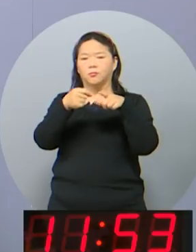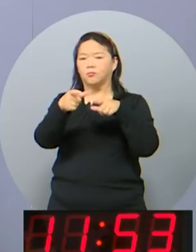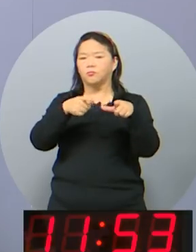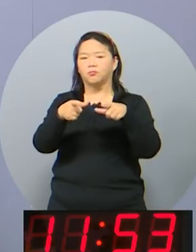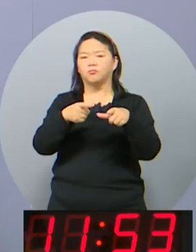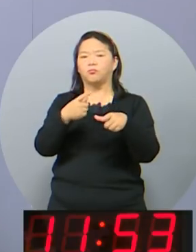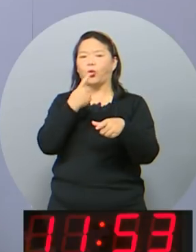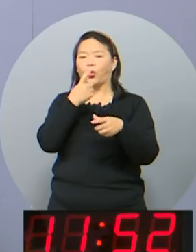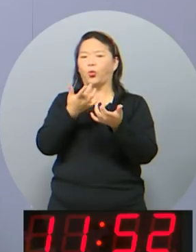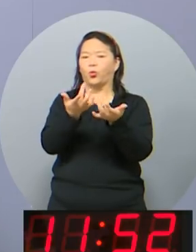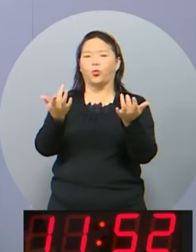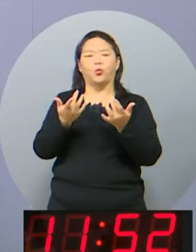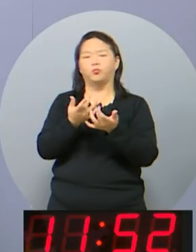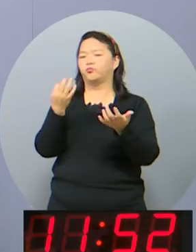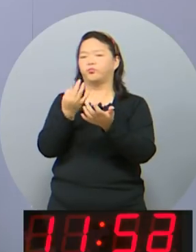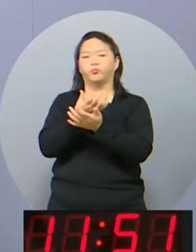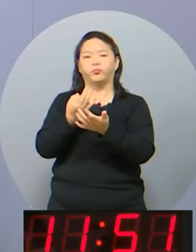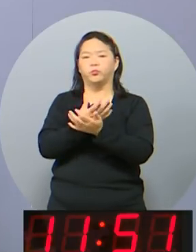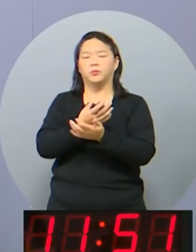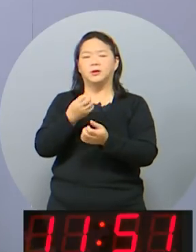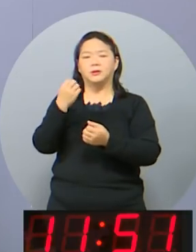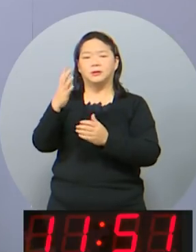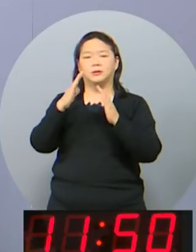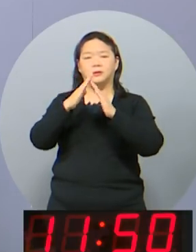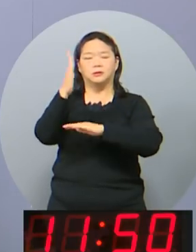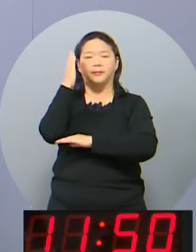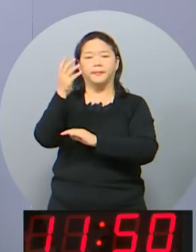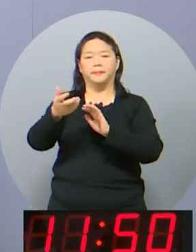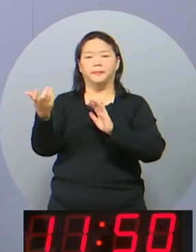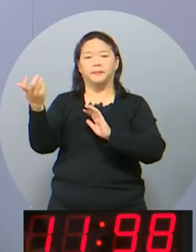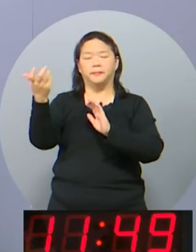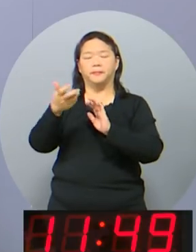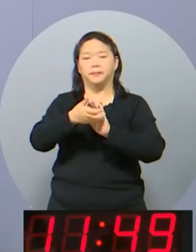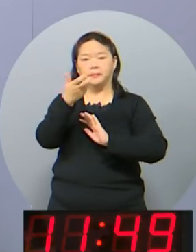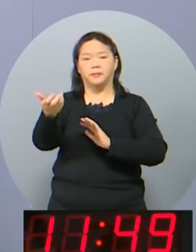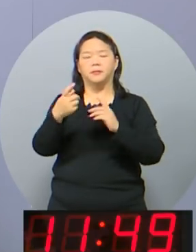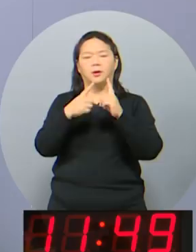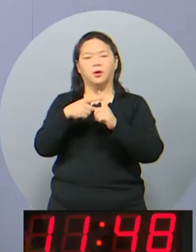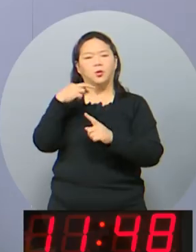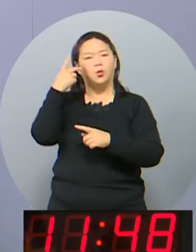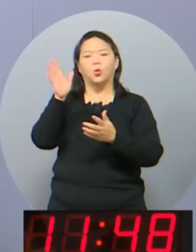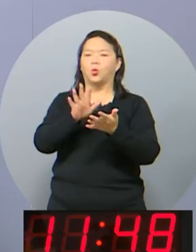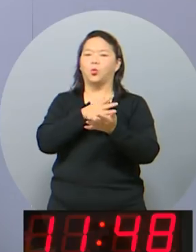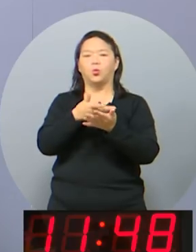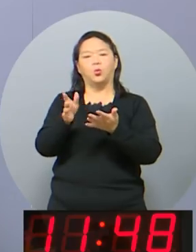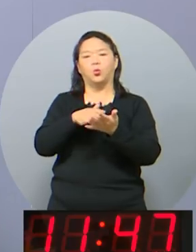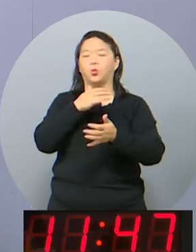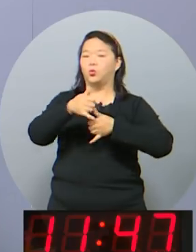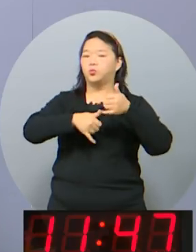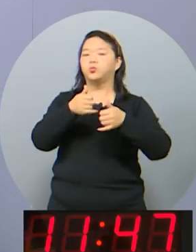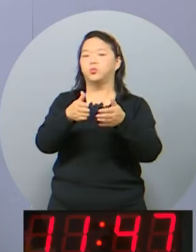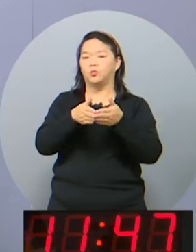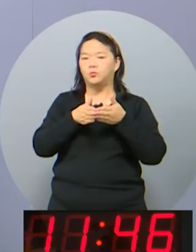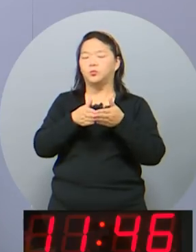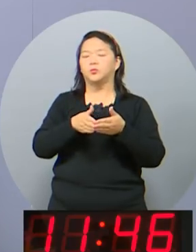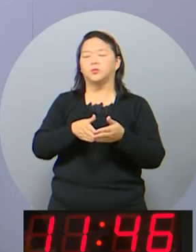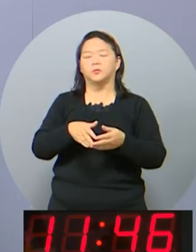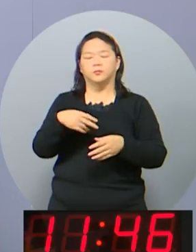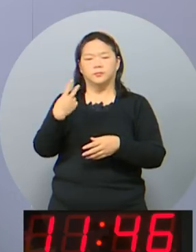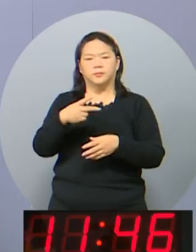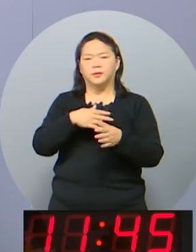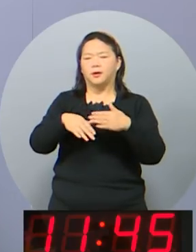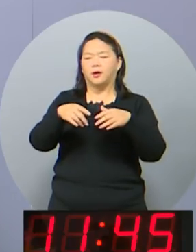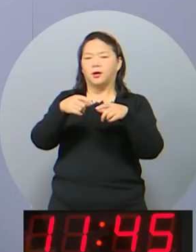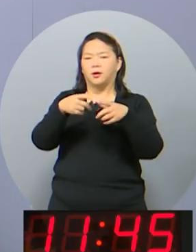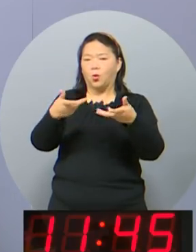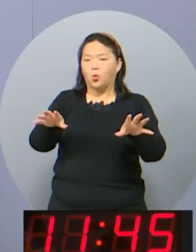地不够，因为很多新市镇搬来的民众，他需要更好的一个休闲生活，所以我们也必须要有更多的公